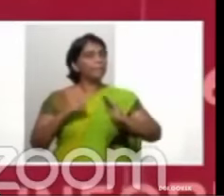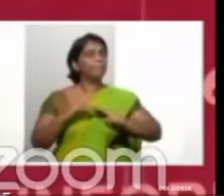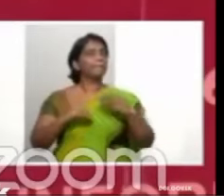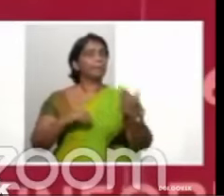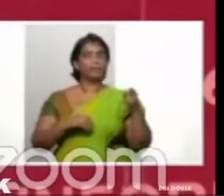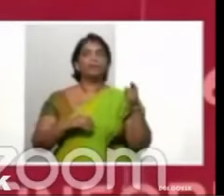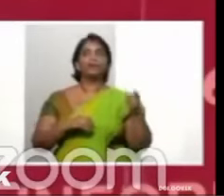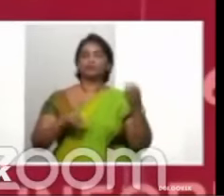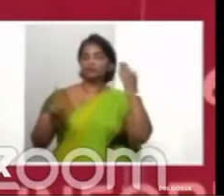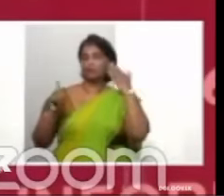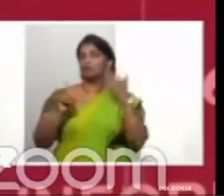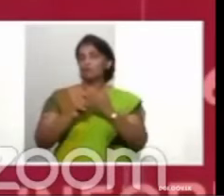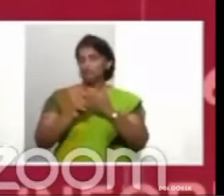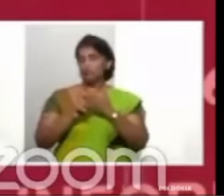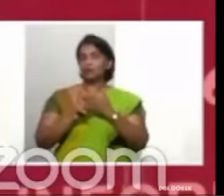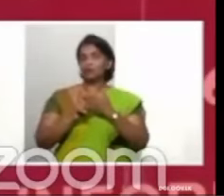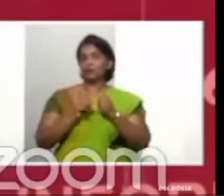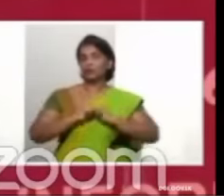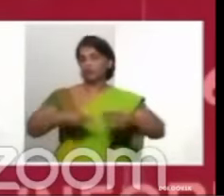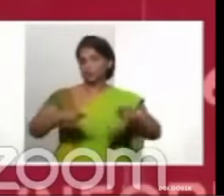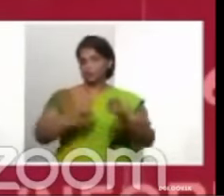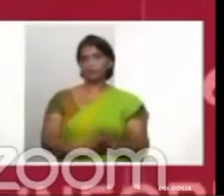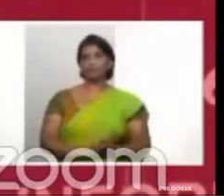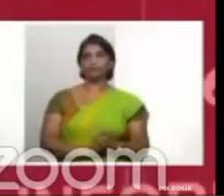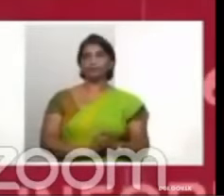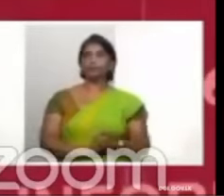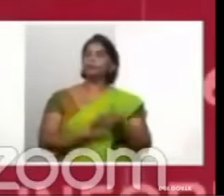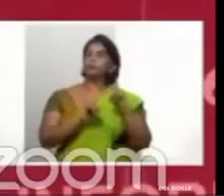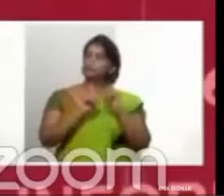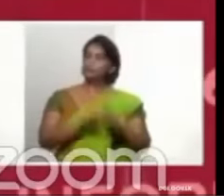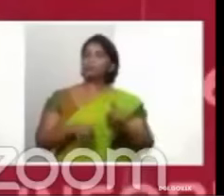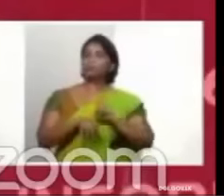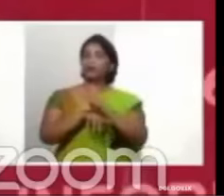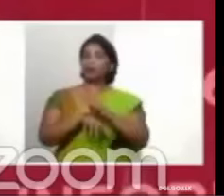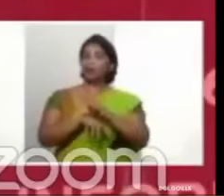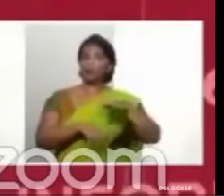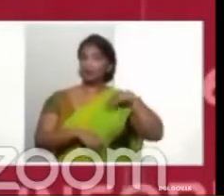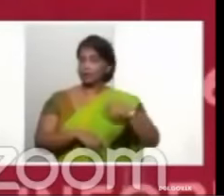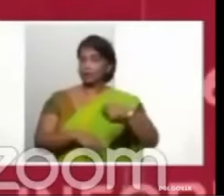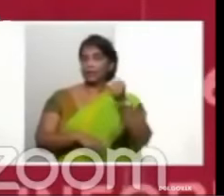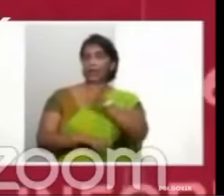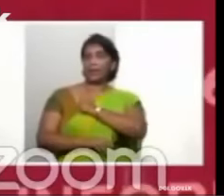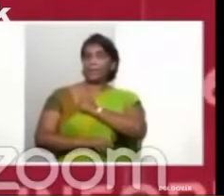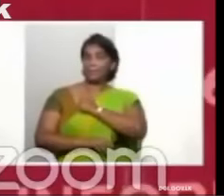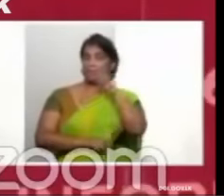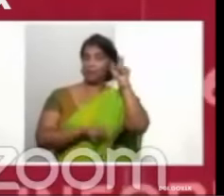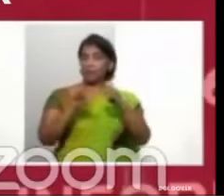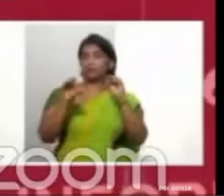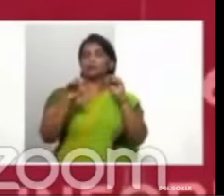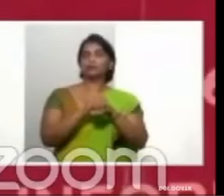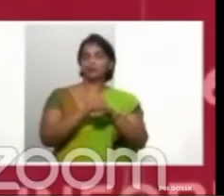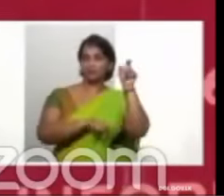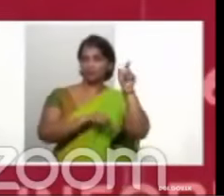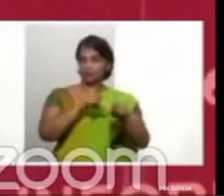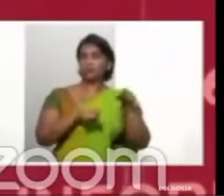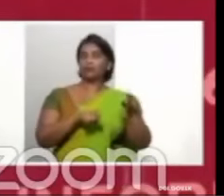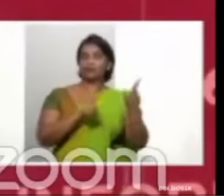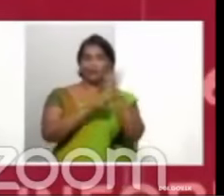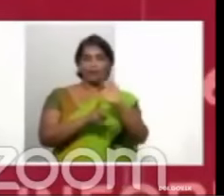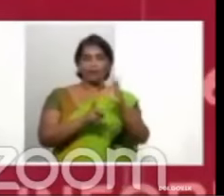පස්සේ ඒ පිළිබඳව ක්‍රියාමාර්ග ගන්න. ඒ වගේම මහ කොමසාරිස්වරු සහ තානාපතිවරු විදිහට පත් කරලා ඉන්න